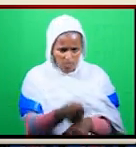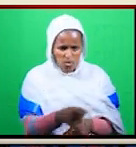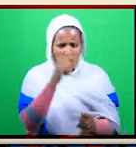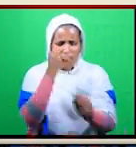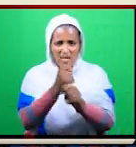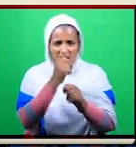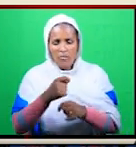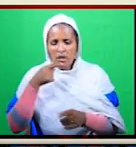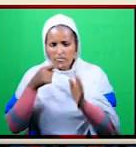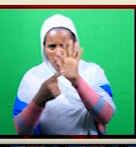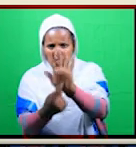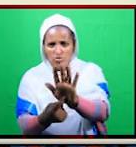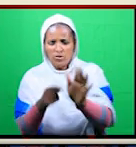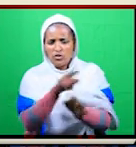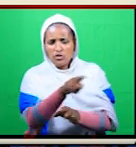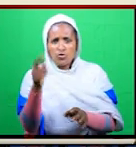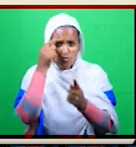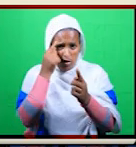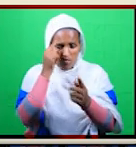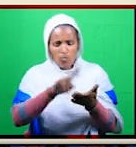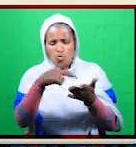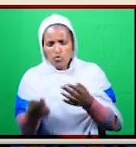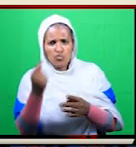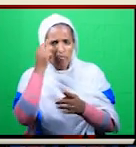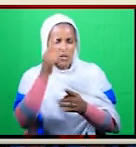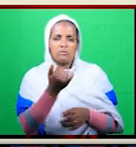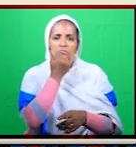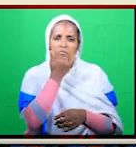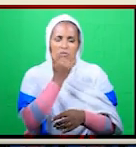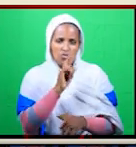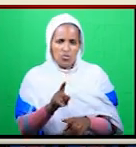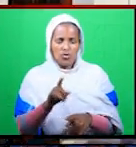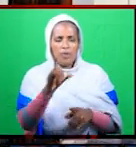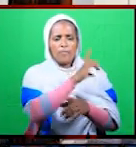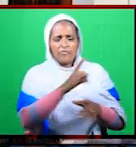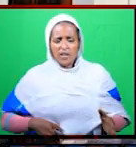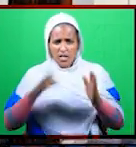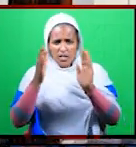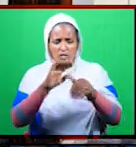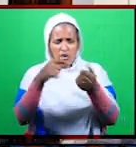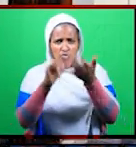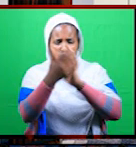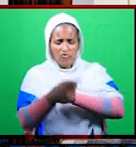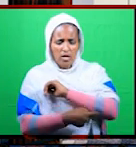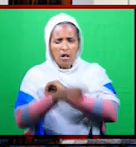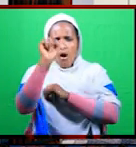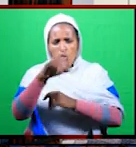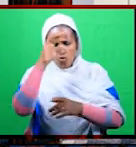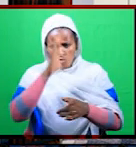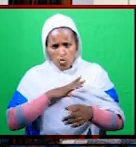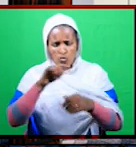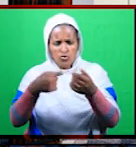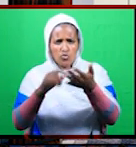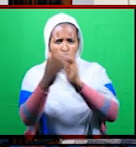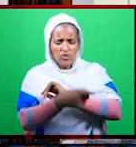በቃልም የነገሩን በተግባርም የነገሩን እነሱን ማሰብ እንጂ የወደቁትን ማሰብ የለብንም። ክርስቲያን ስለሆነችም ልትፈተን ትችላለች፣